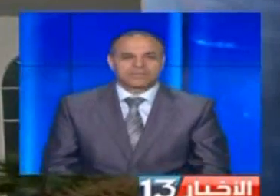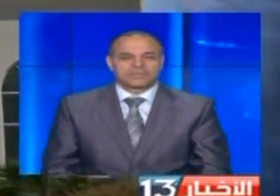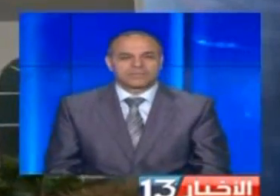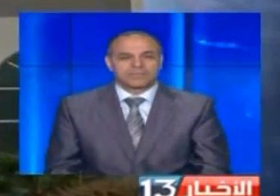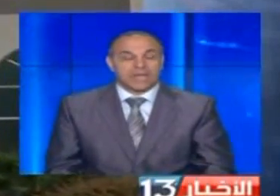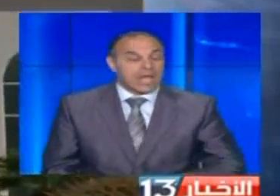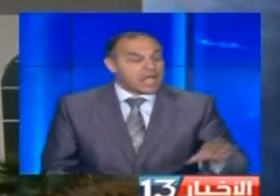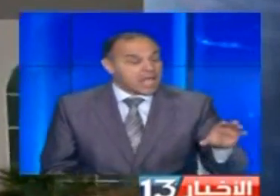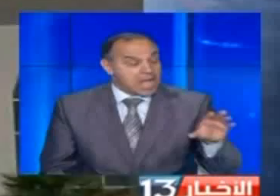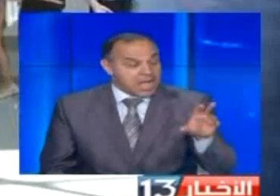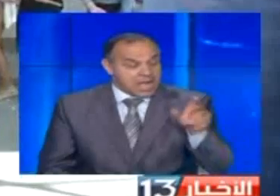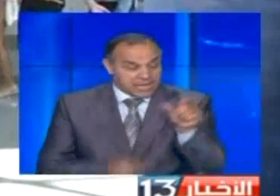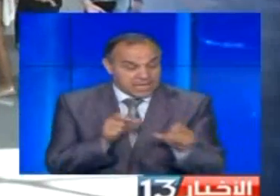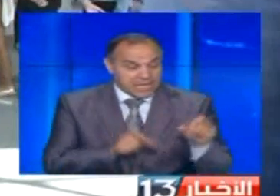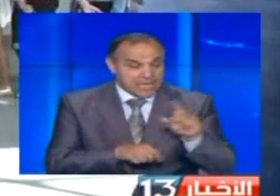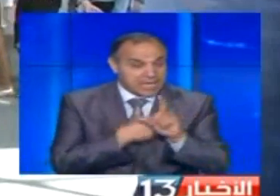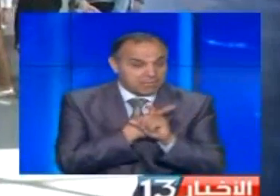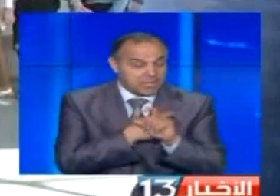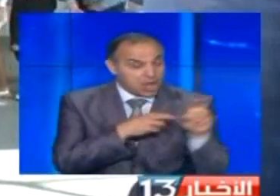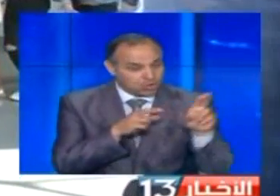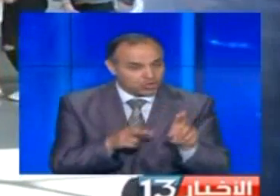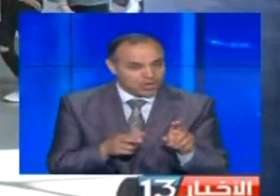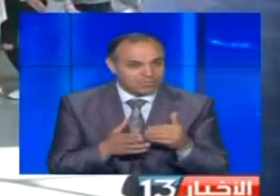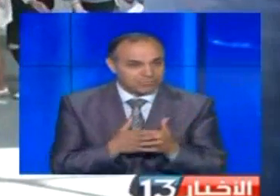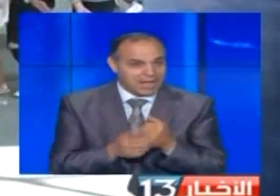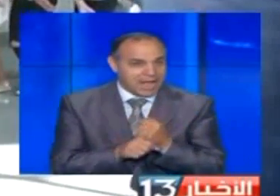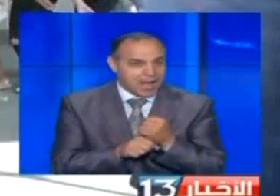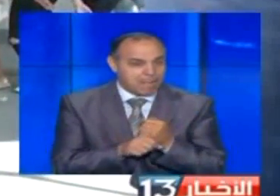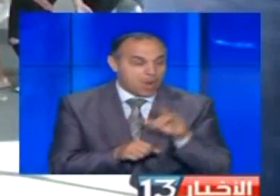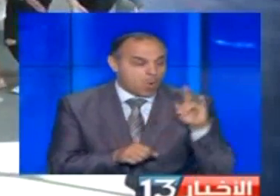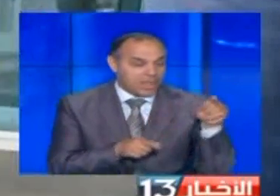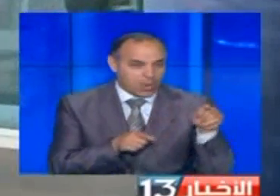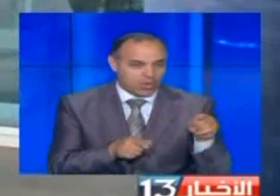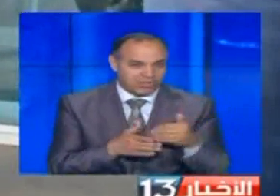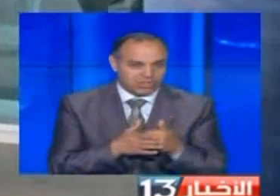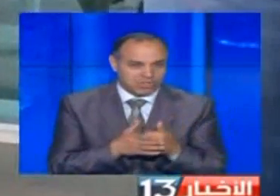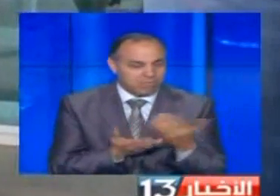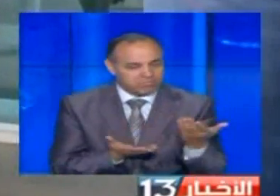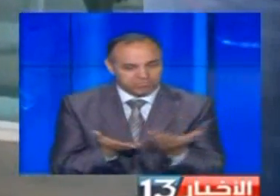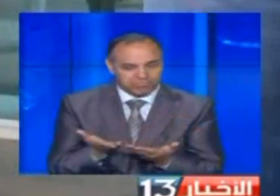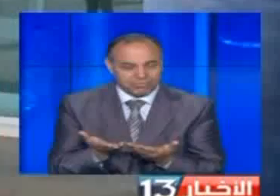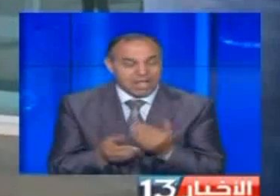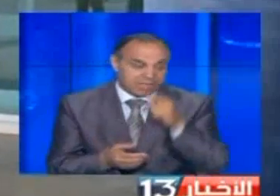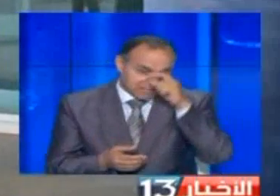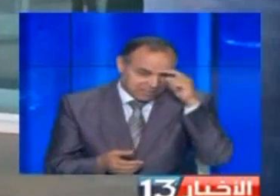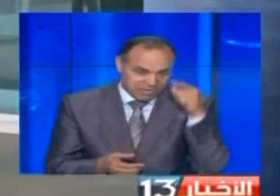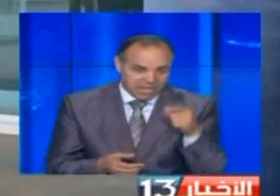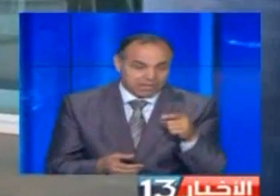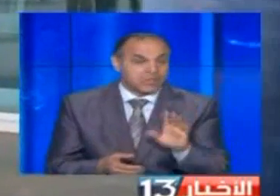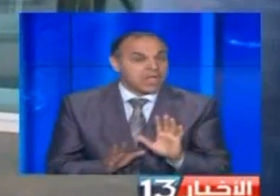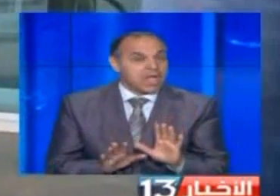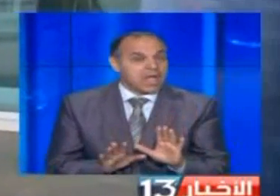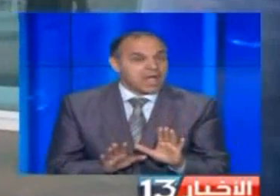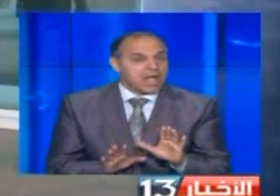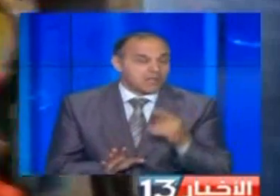السوق النمساوية من الأسواق السياحية التي يعمل المهنيين في القطاع السياحي بجربة استقطابها لهذه الصائفة، حيث تم